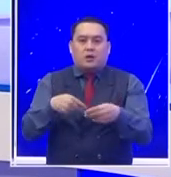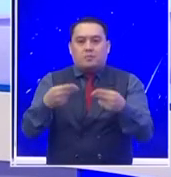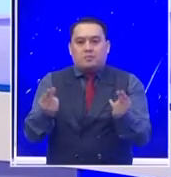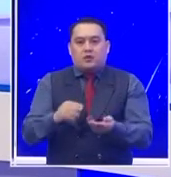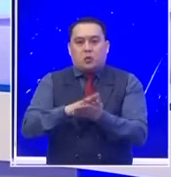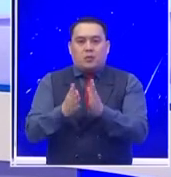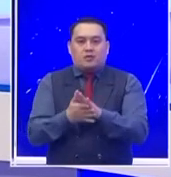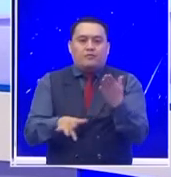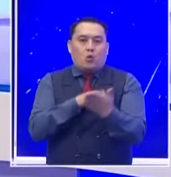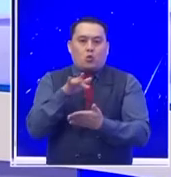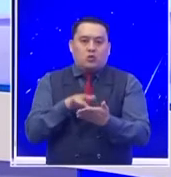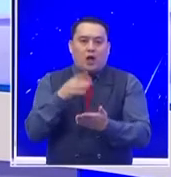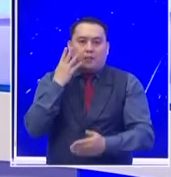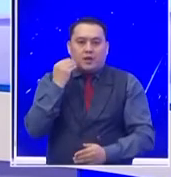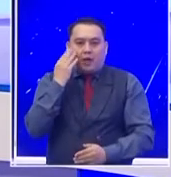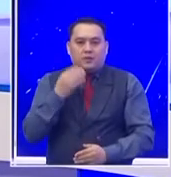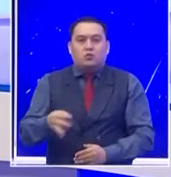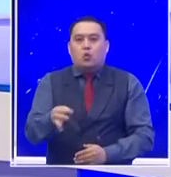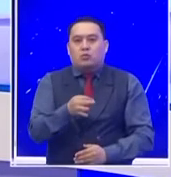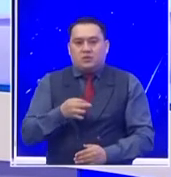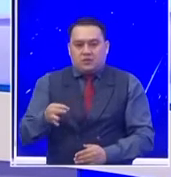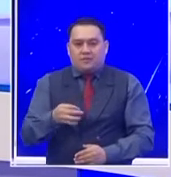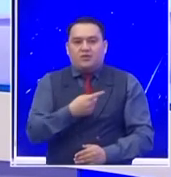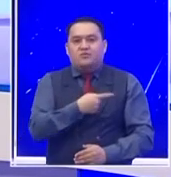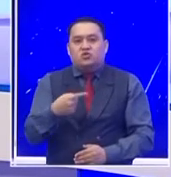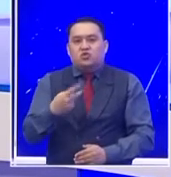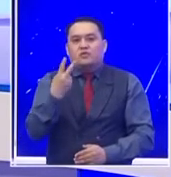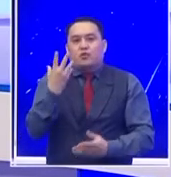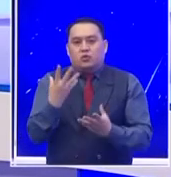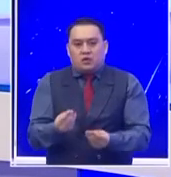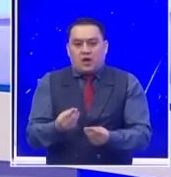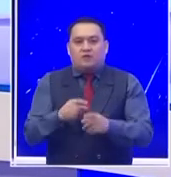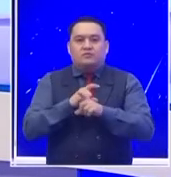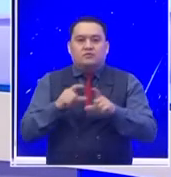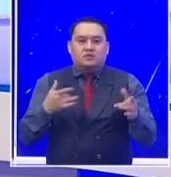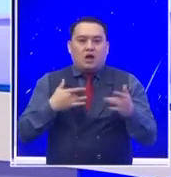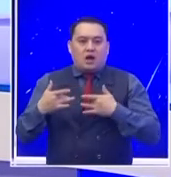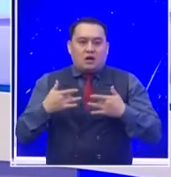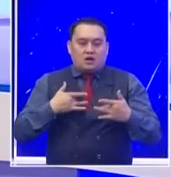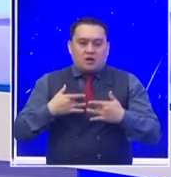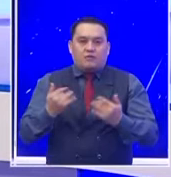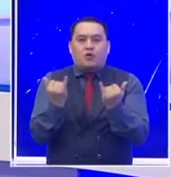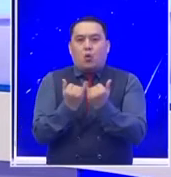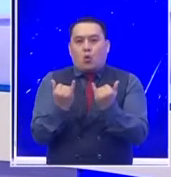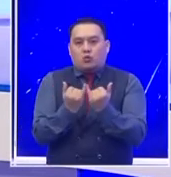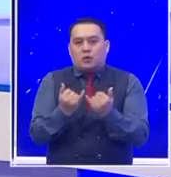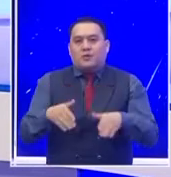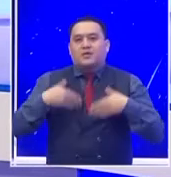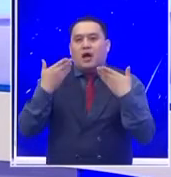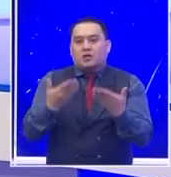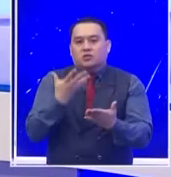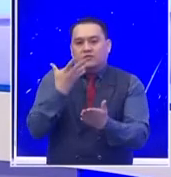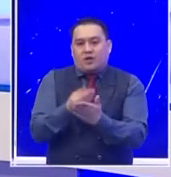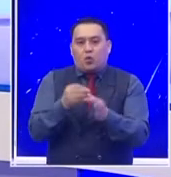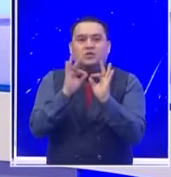меморандума между городом алматы и алматинской области в течение двух дней здания театра имени bicky дремова гости будут представлять свое